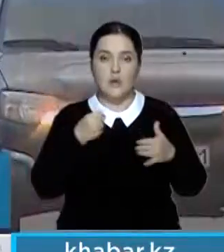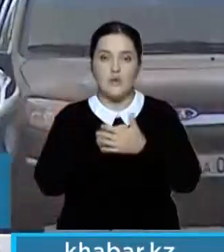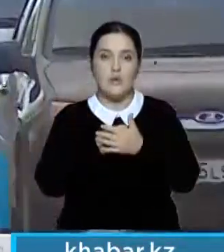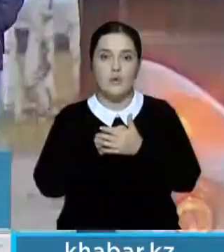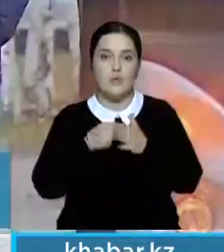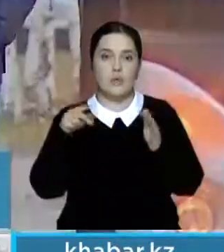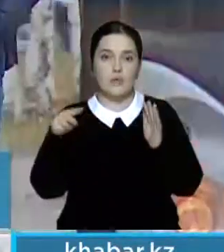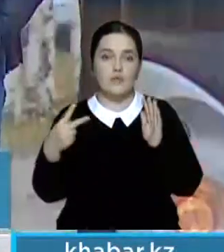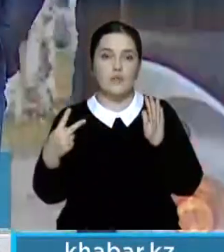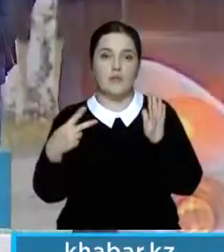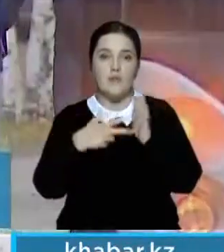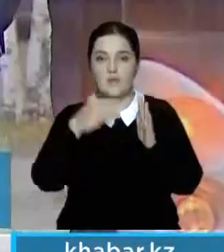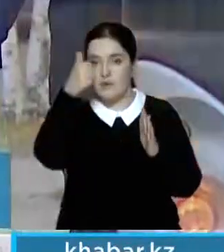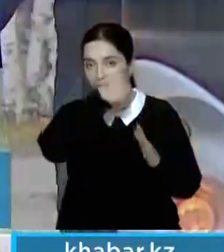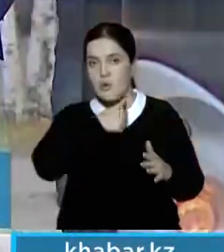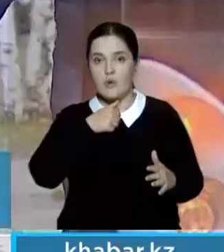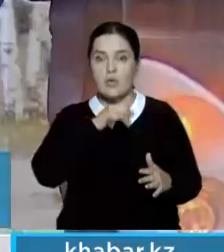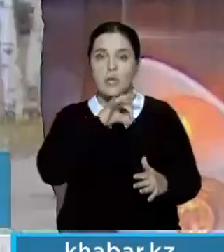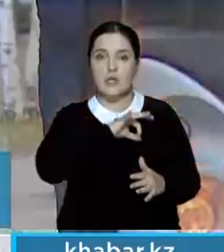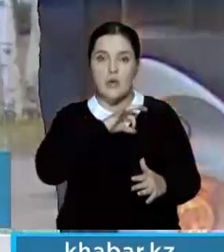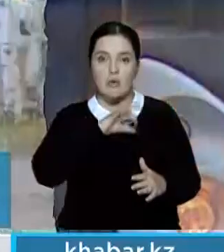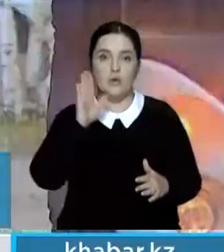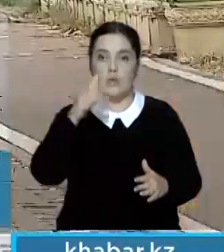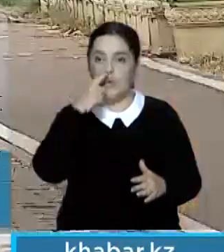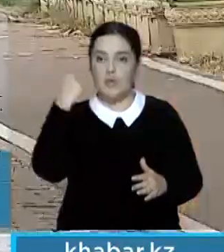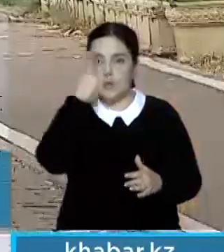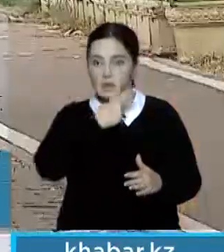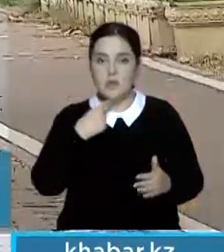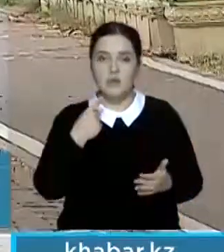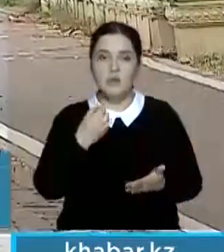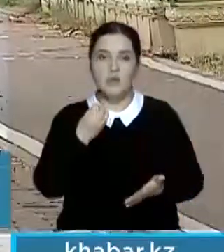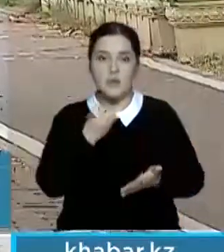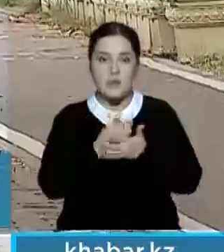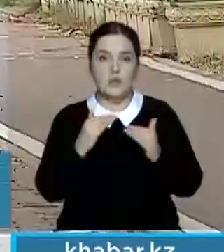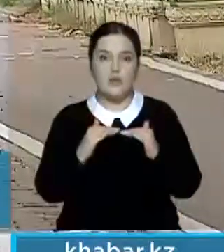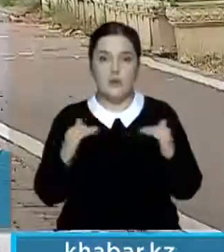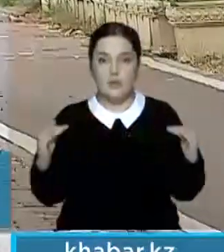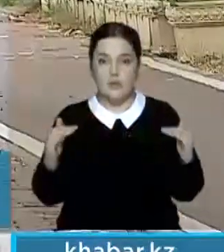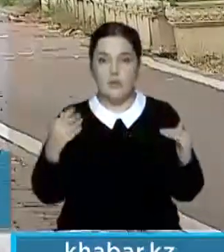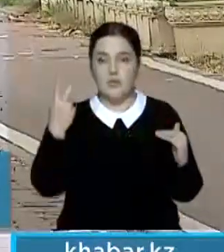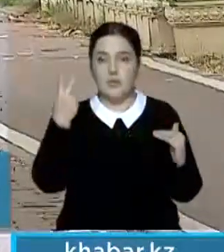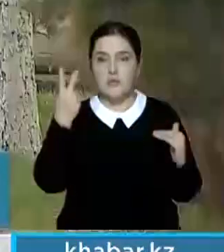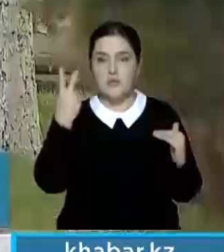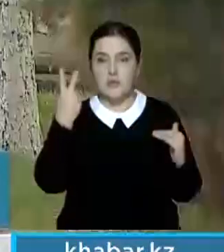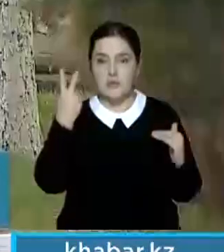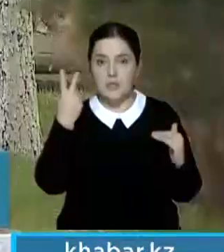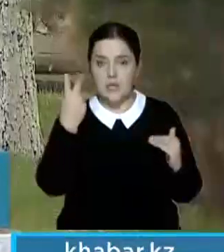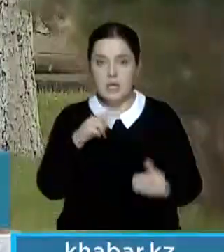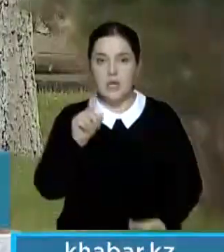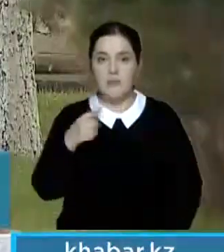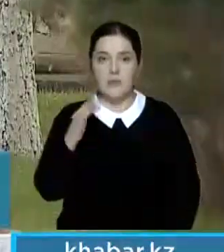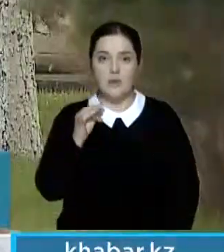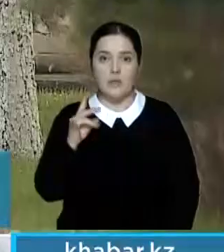развития страны до 2028 года. Доходы на грядущий год оцениваются на уровне почти